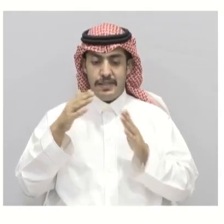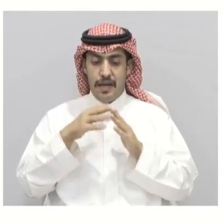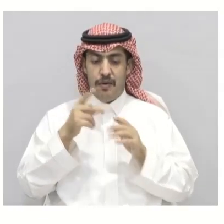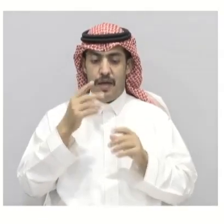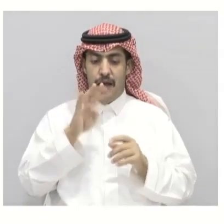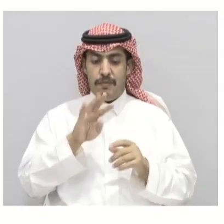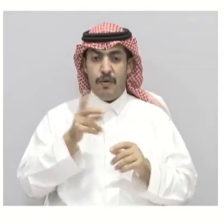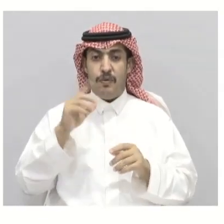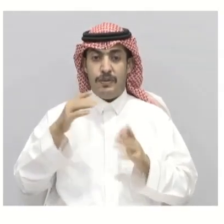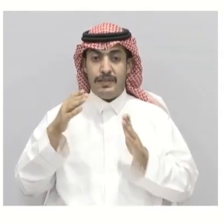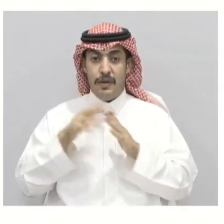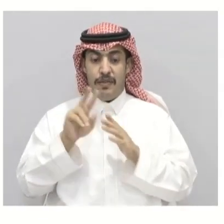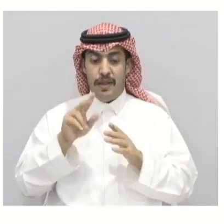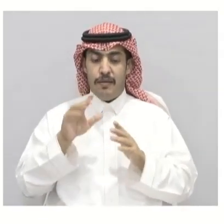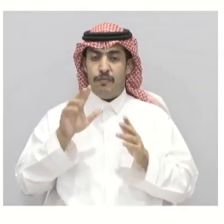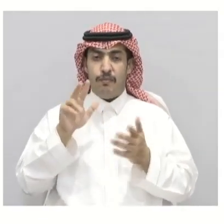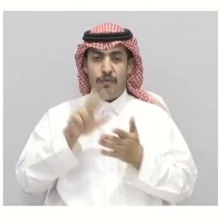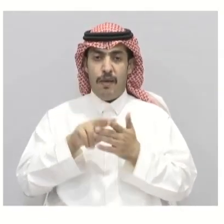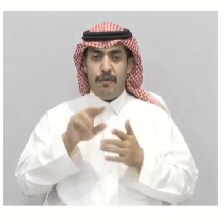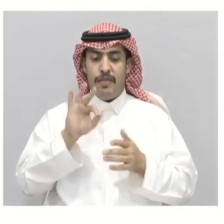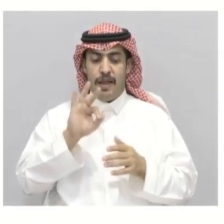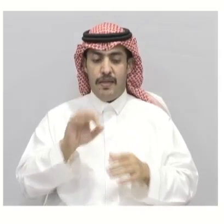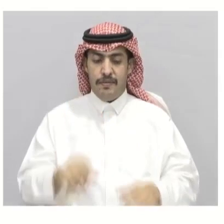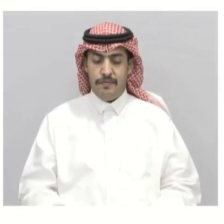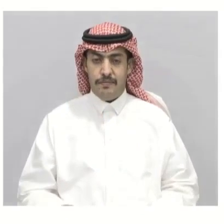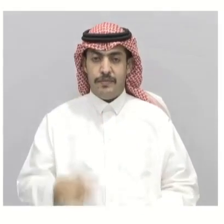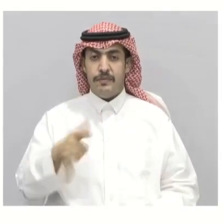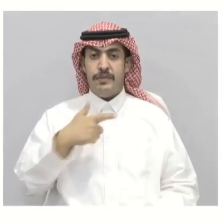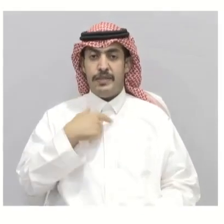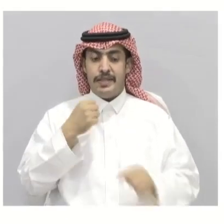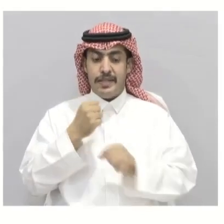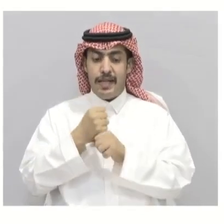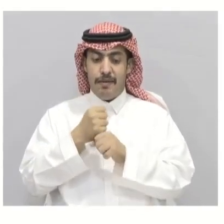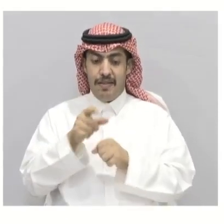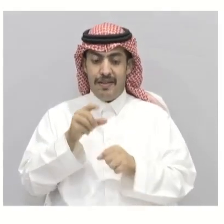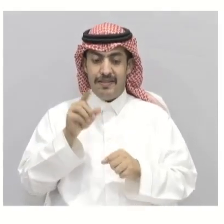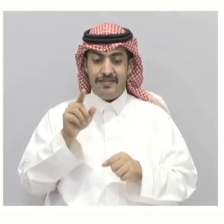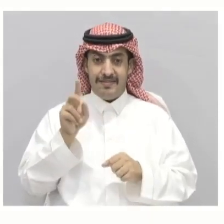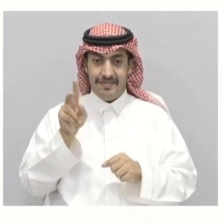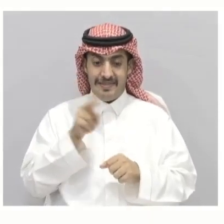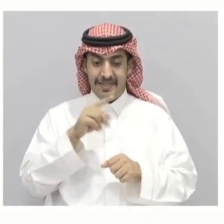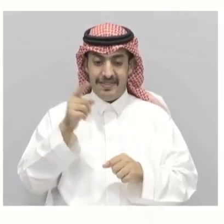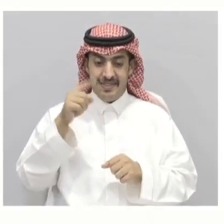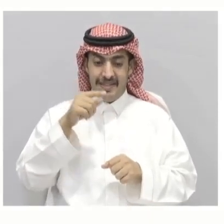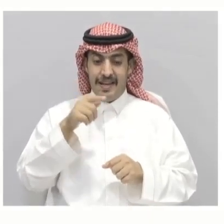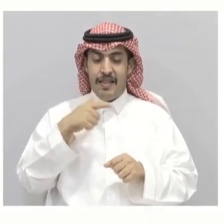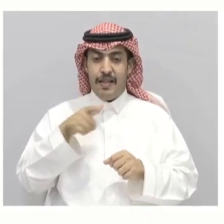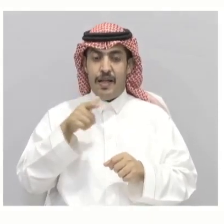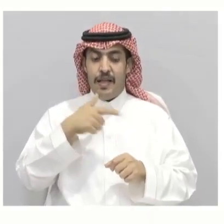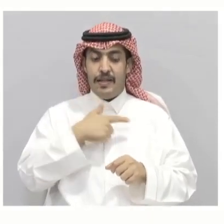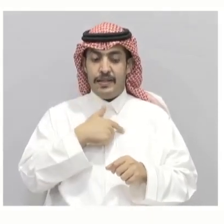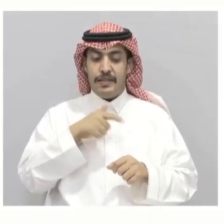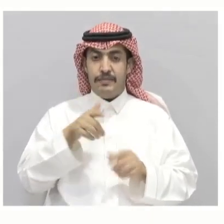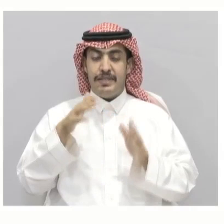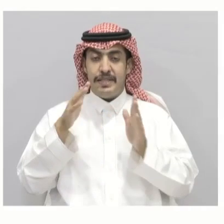تطابق الزاويه ثلاثه ويستعمل هذا الرمز ليدل على ان